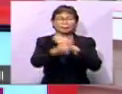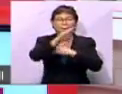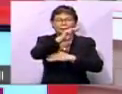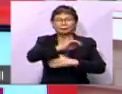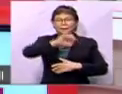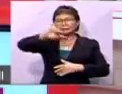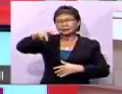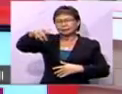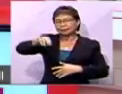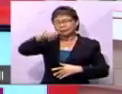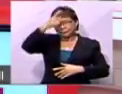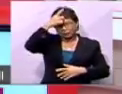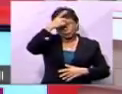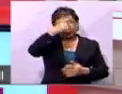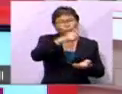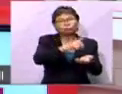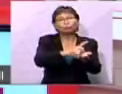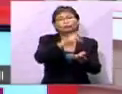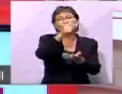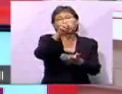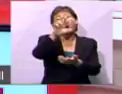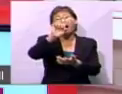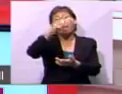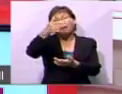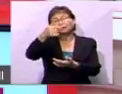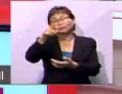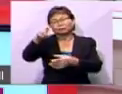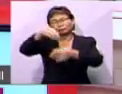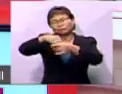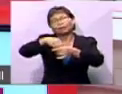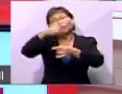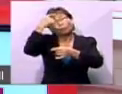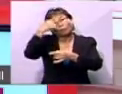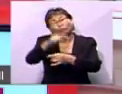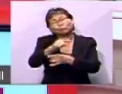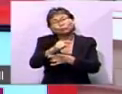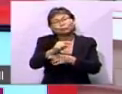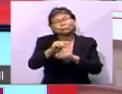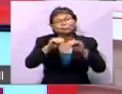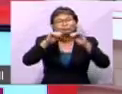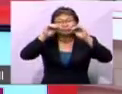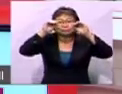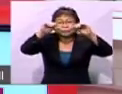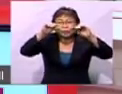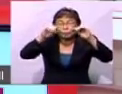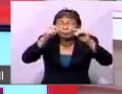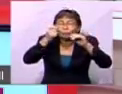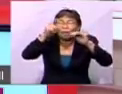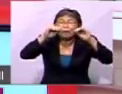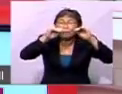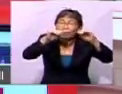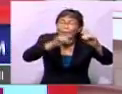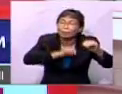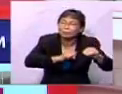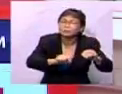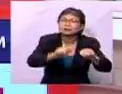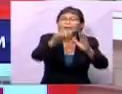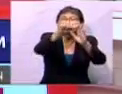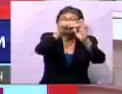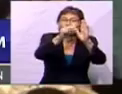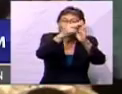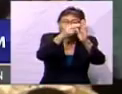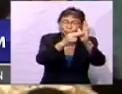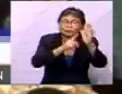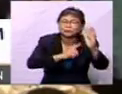Menteri Datuk Dr. Ashraf Wajdi Datuk Dusuki dalam usaha memastikan kefahaman dan akidah umat Islam terpelihara.